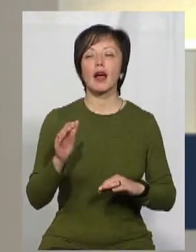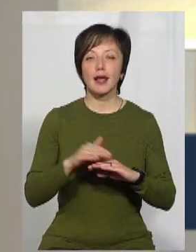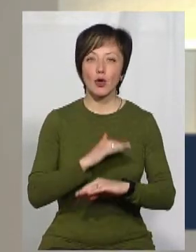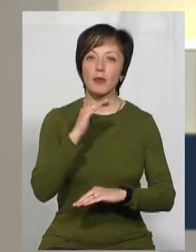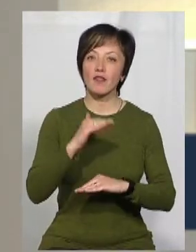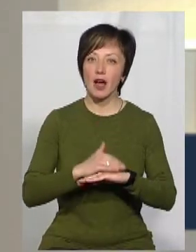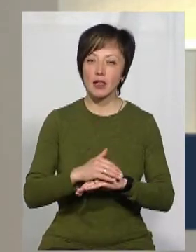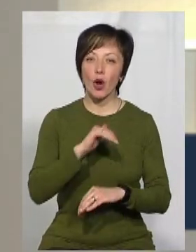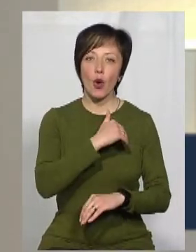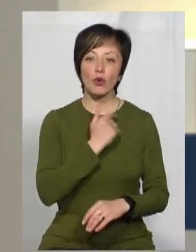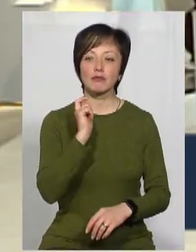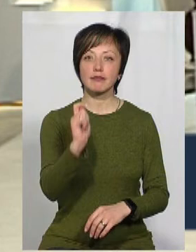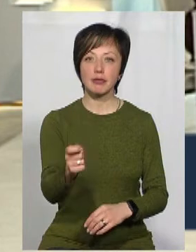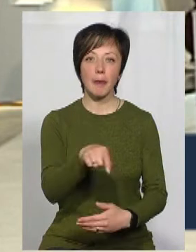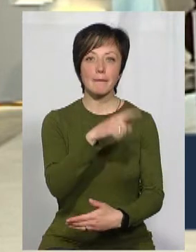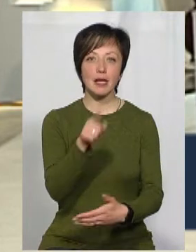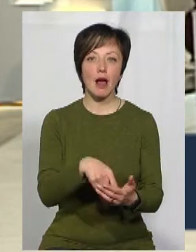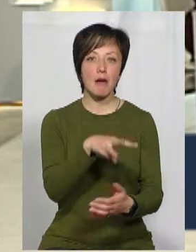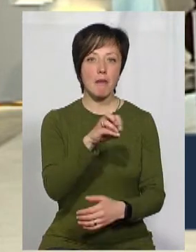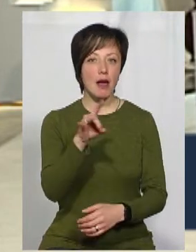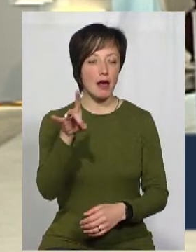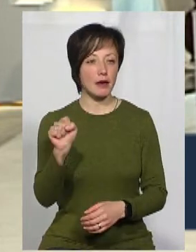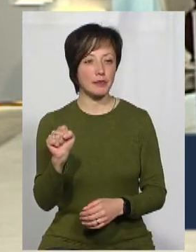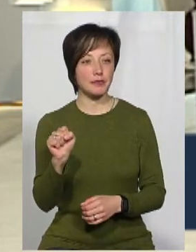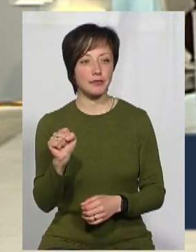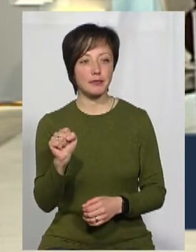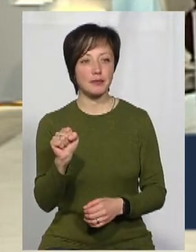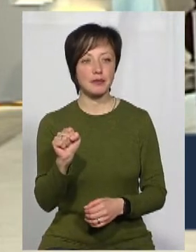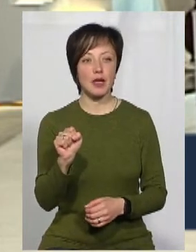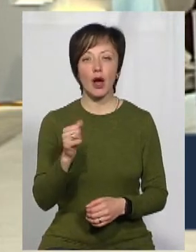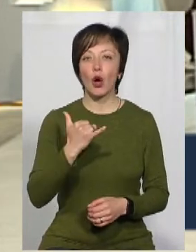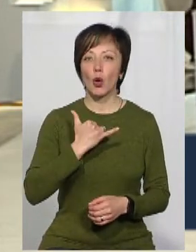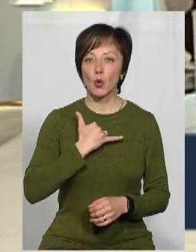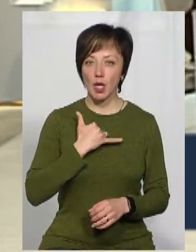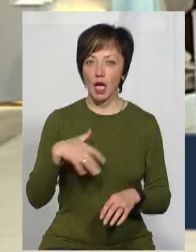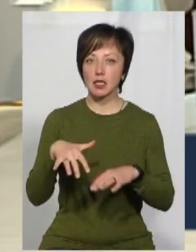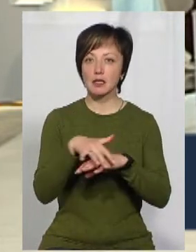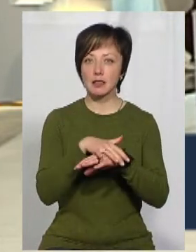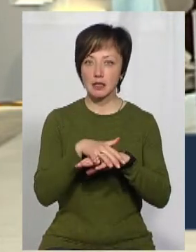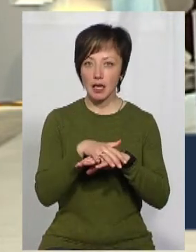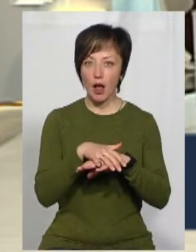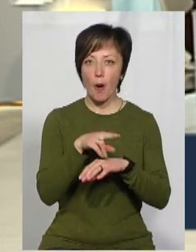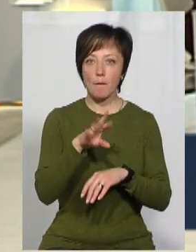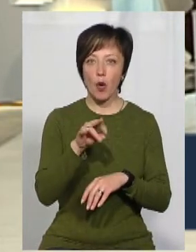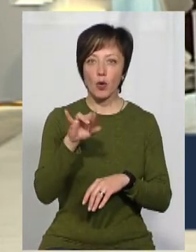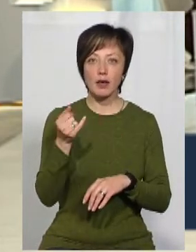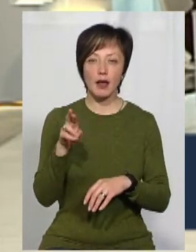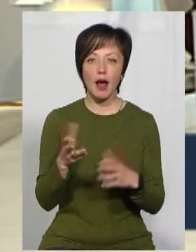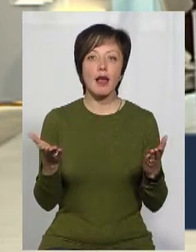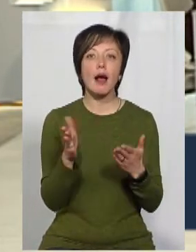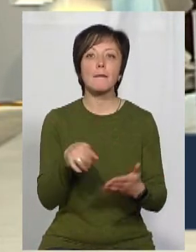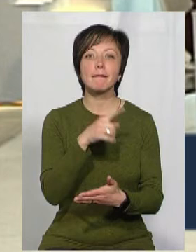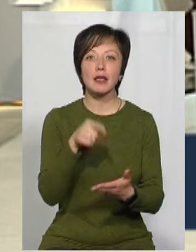Добрий вечір. Я хочу задати питання для мера. У нас ринок построєний, ТСТ Поділля. Що з ним,